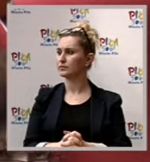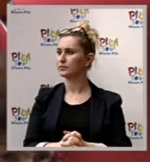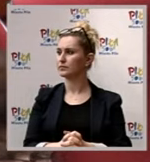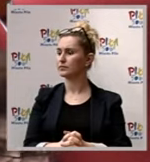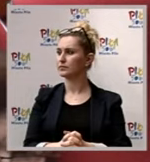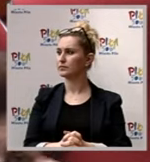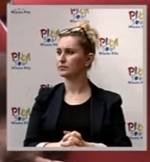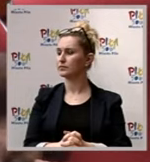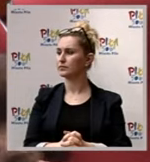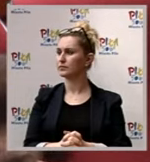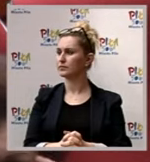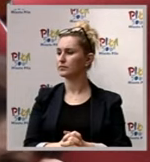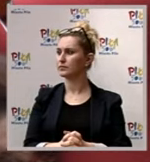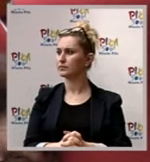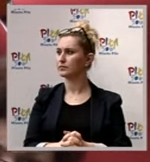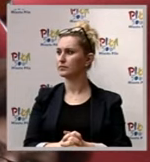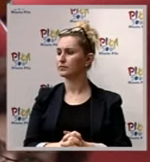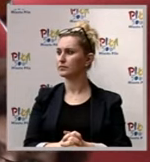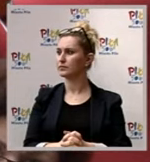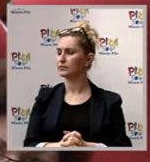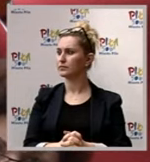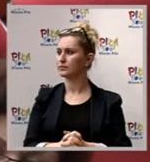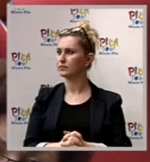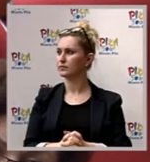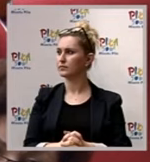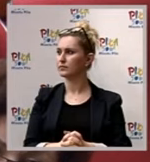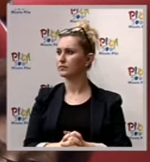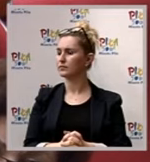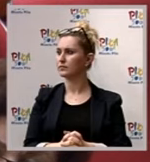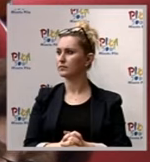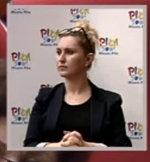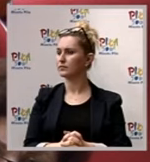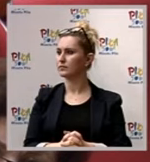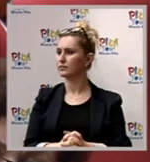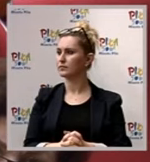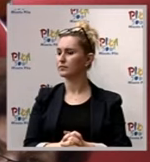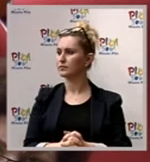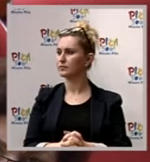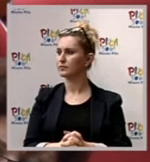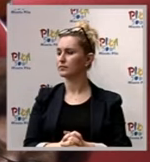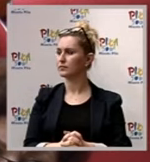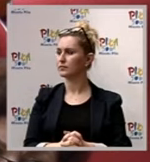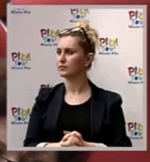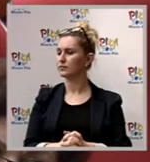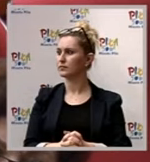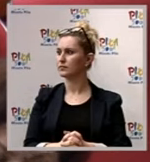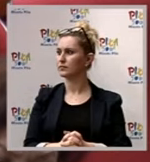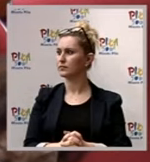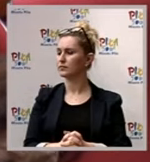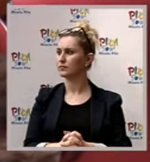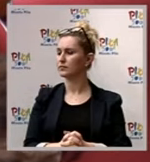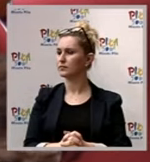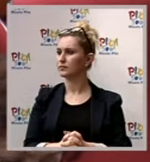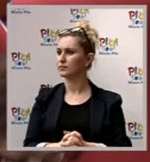dziewczynek i dla chłopca mężczyzna. Mamy chętnych, tych, którzy pracują